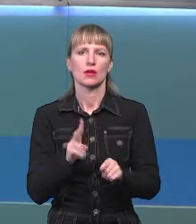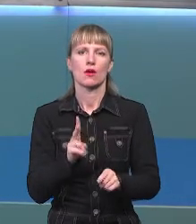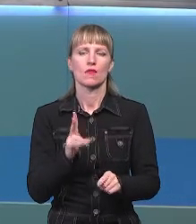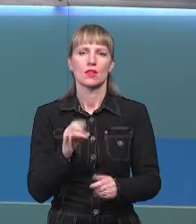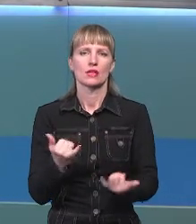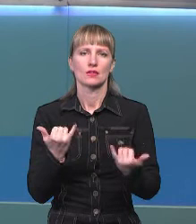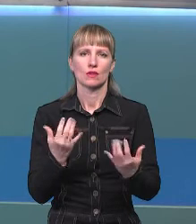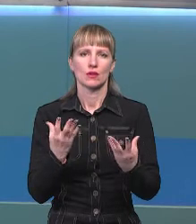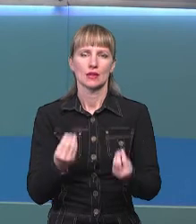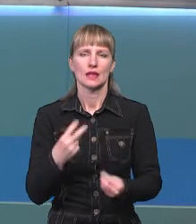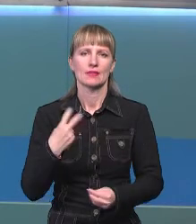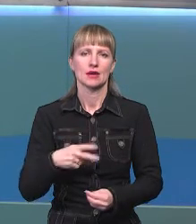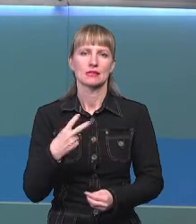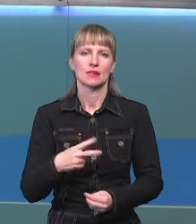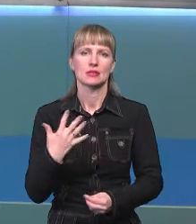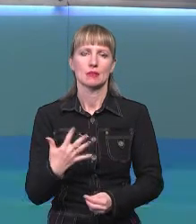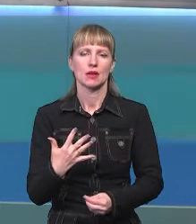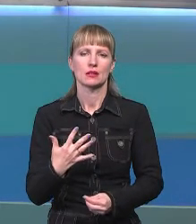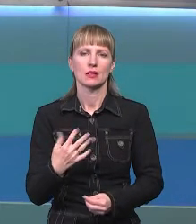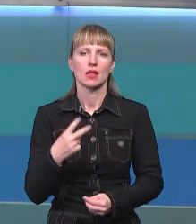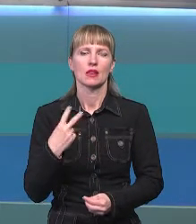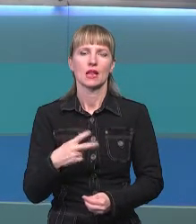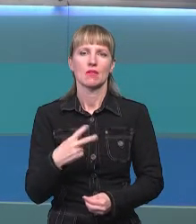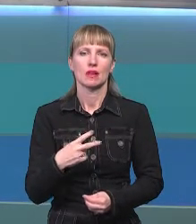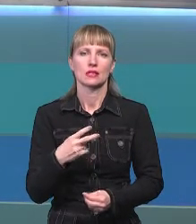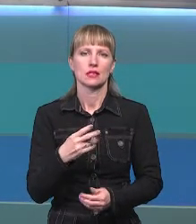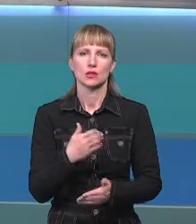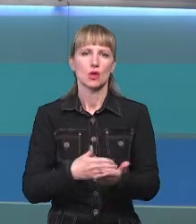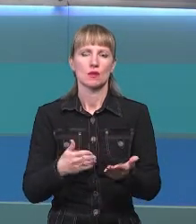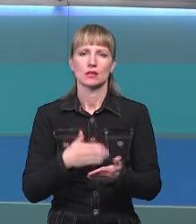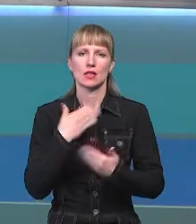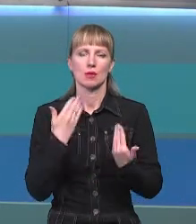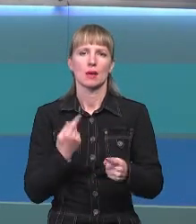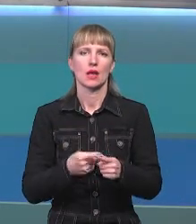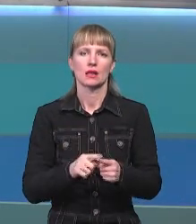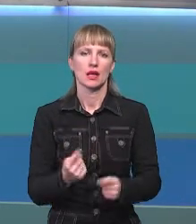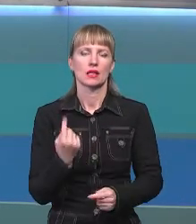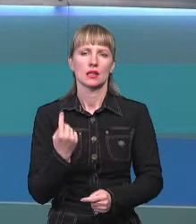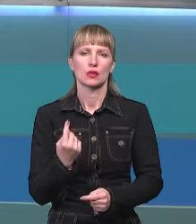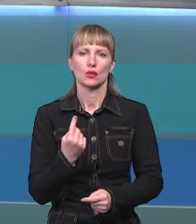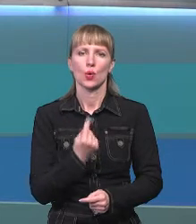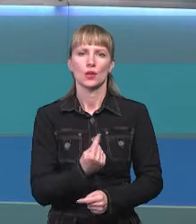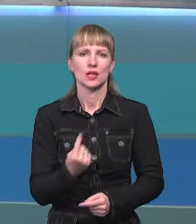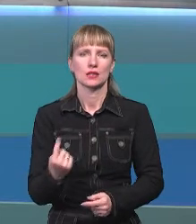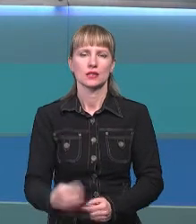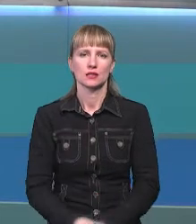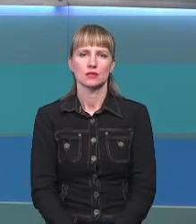на сьогоднішній день 20-25, ну 20 взагалі майже немає. Це взагалі одиниці.